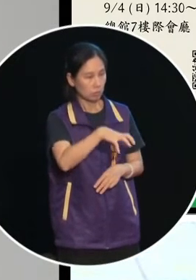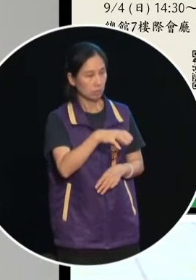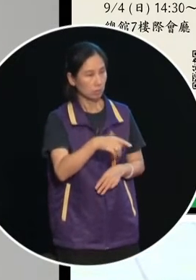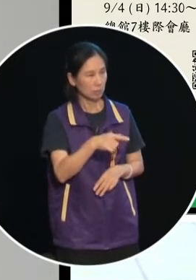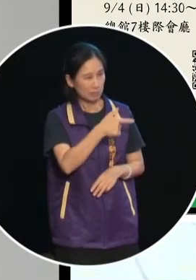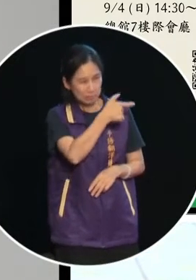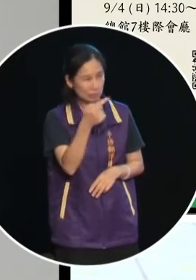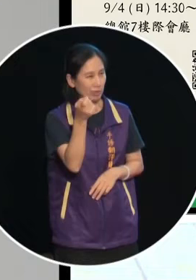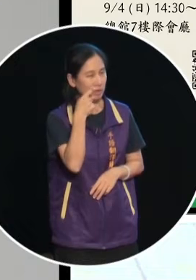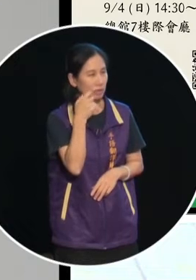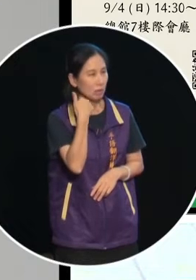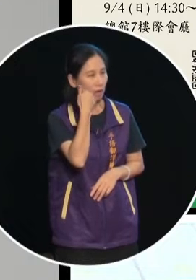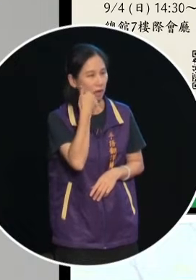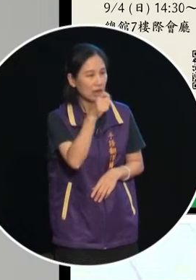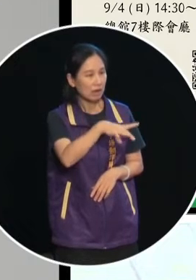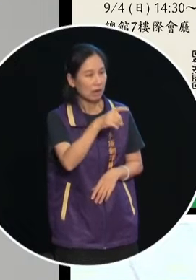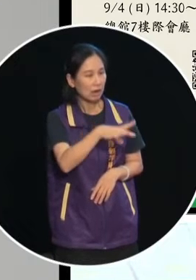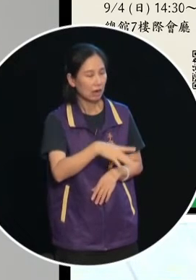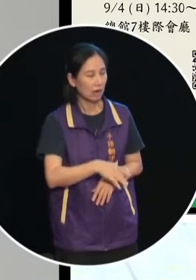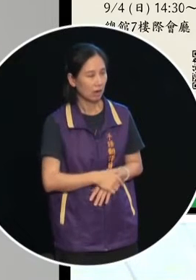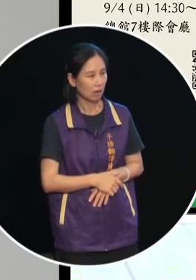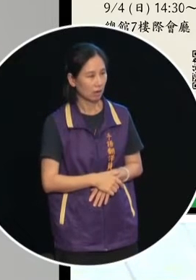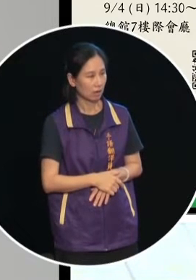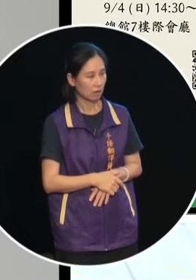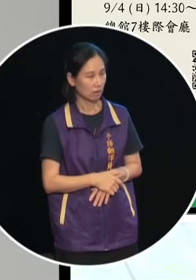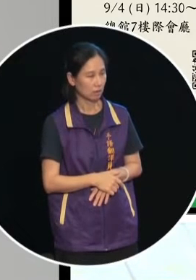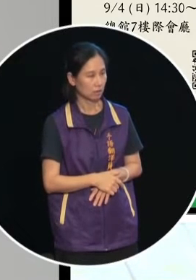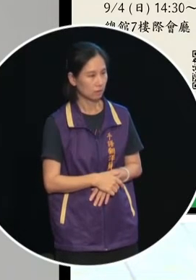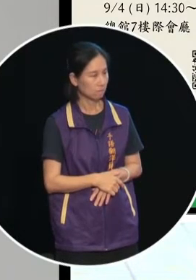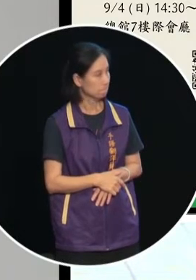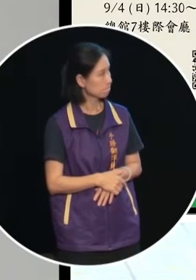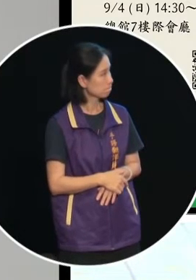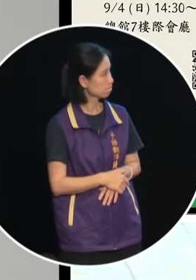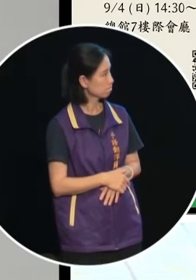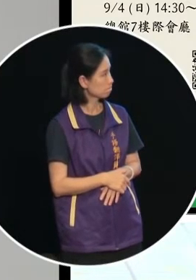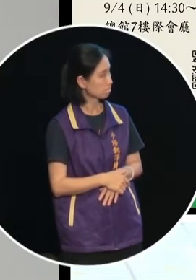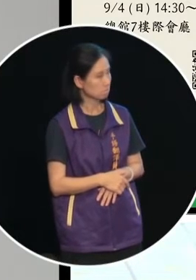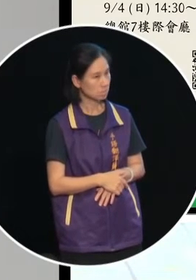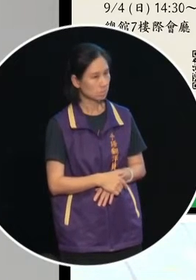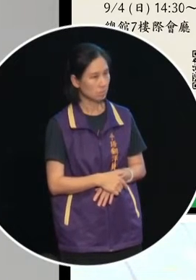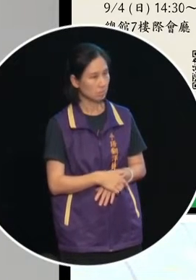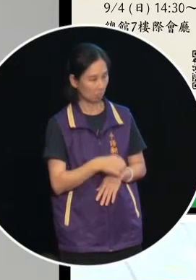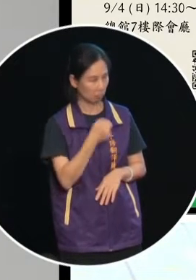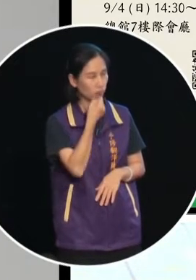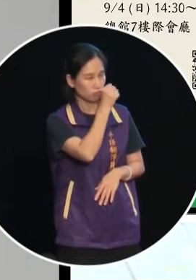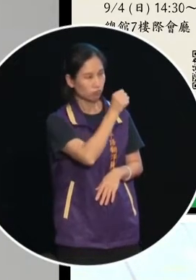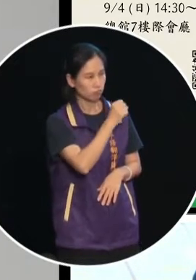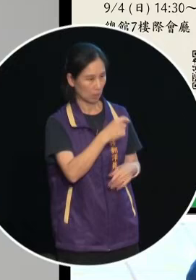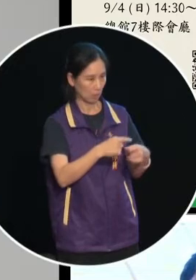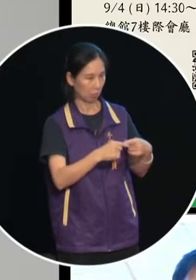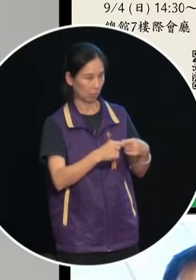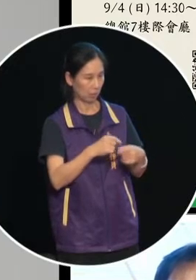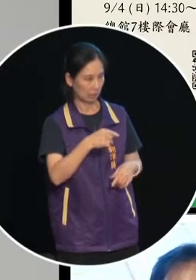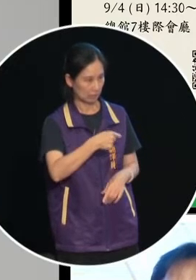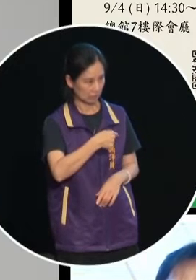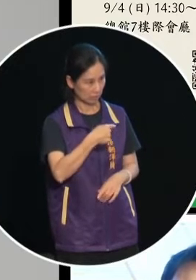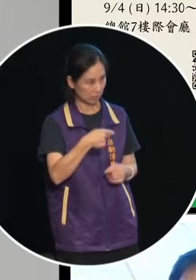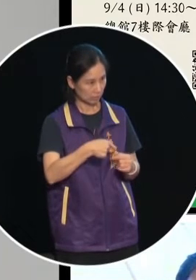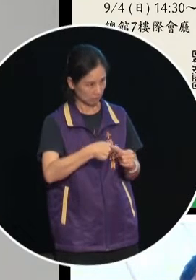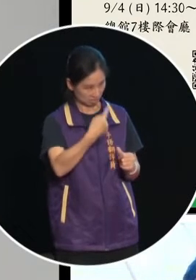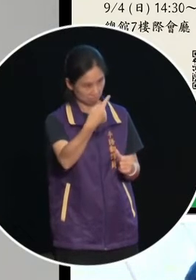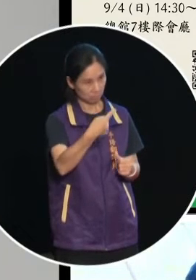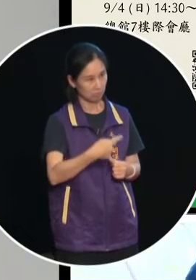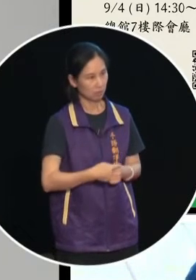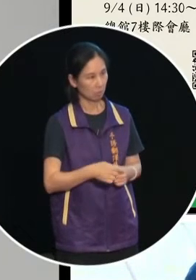是谁？回答是，就台湾第一，